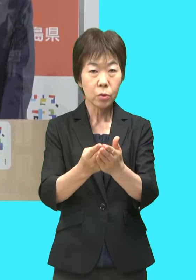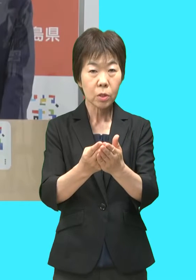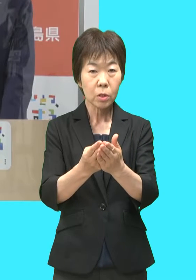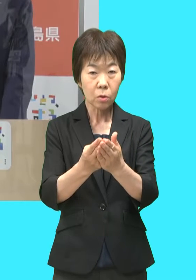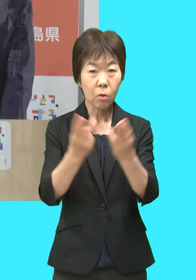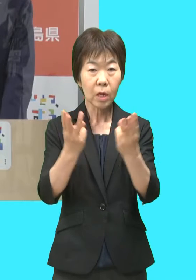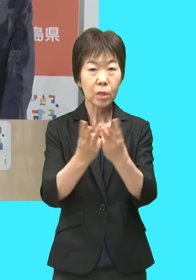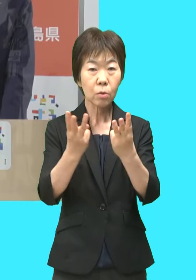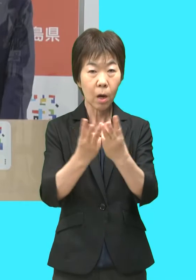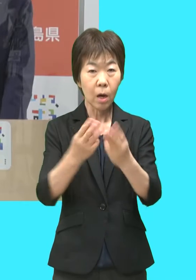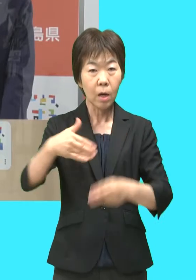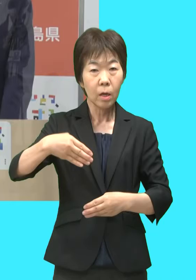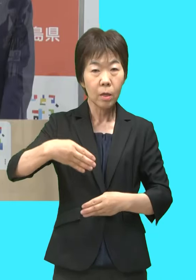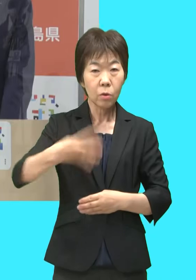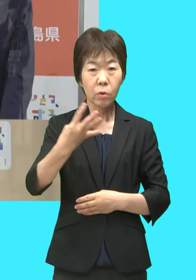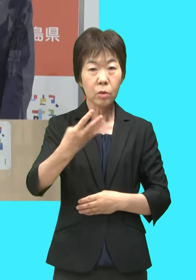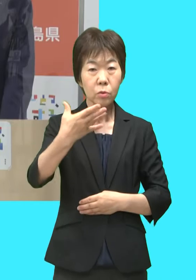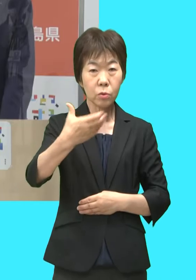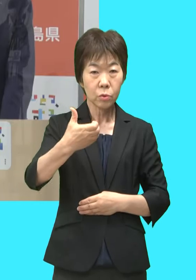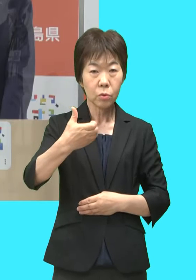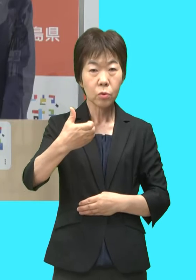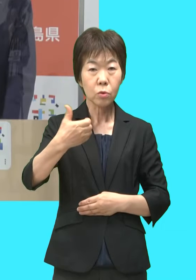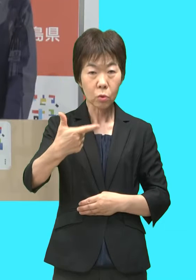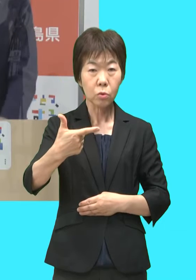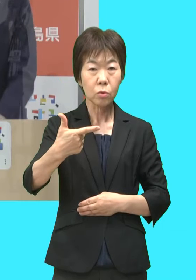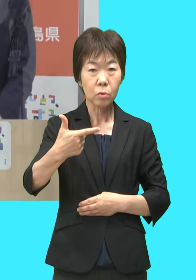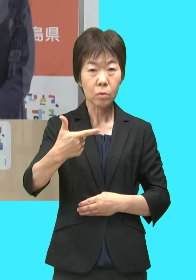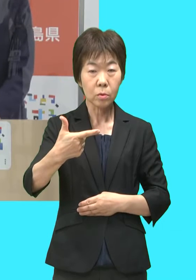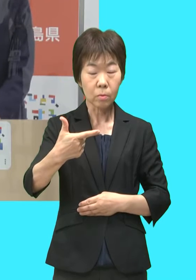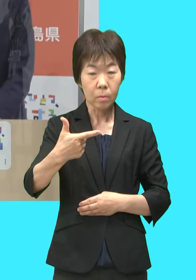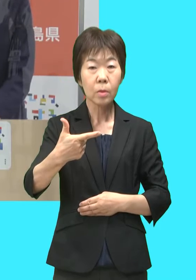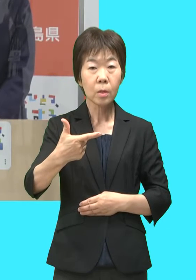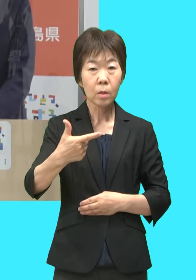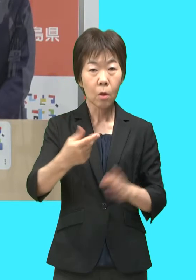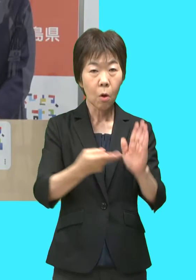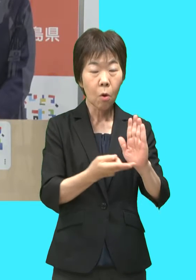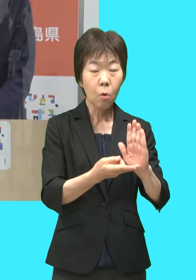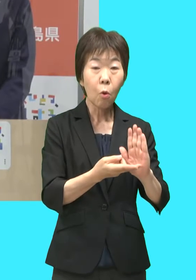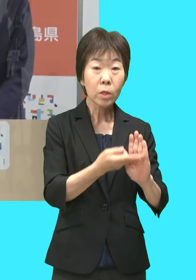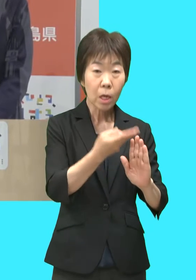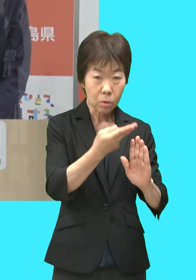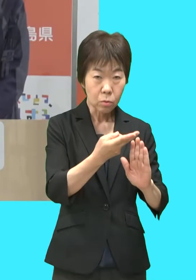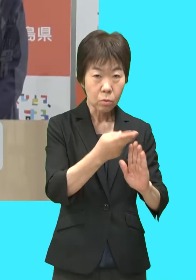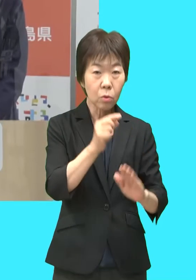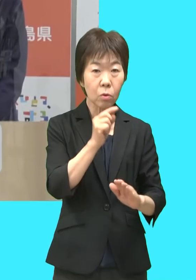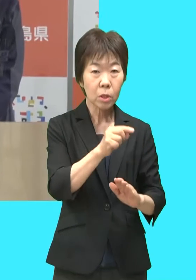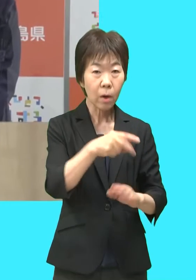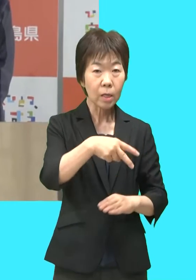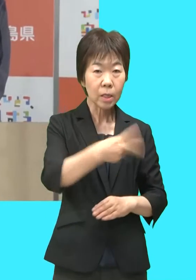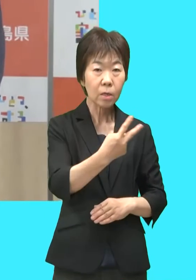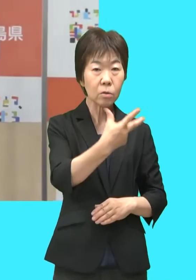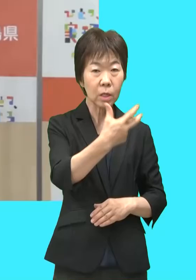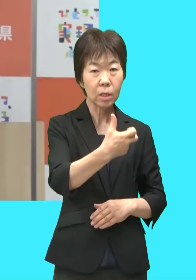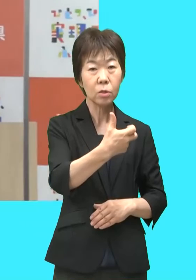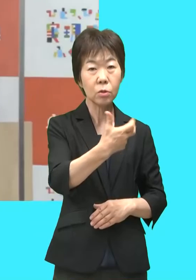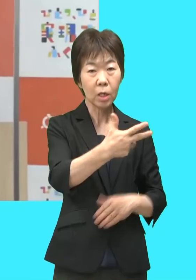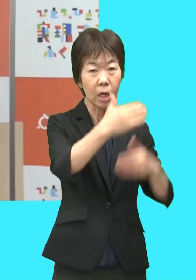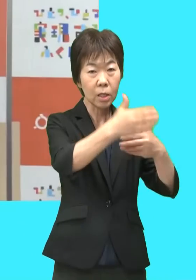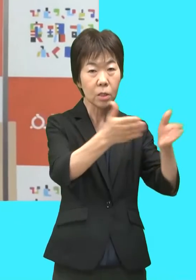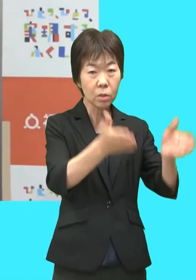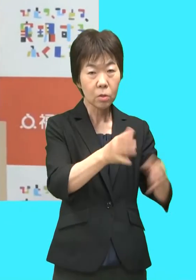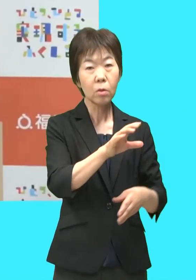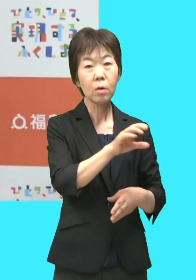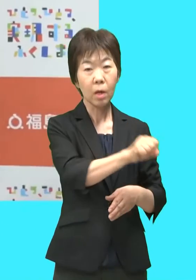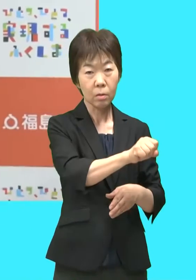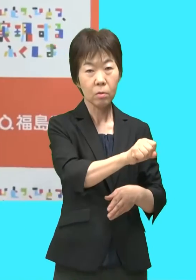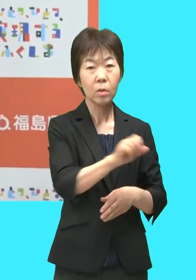床については496床、また療養施設としてのホテルが277室を確保